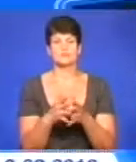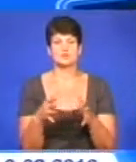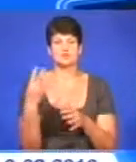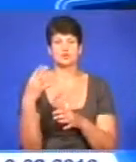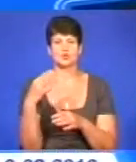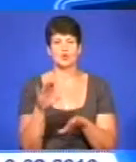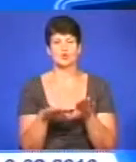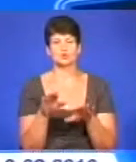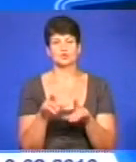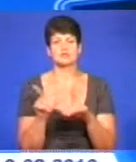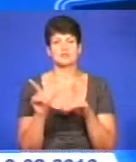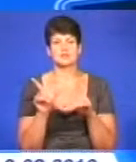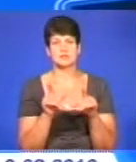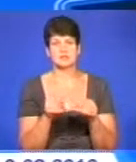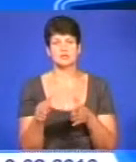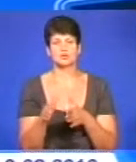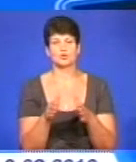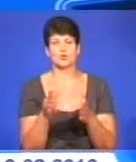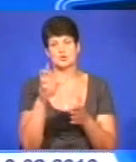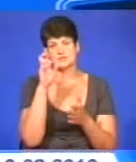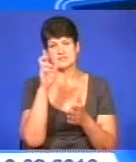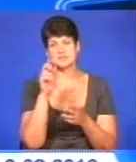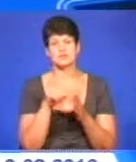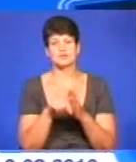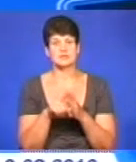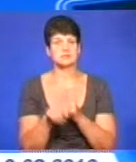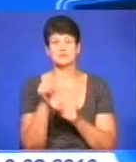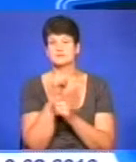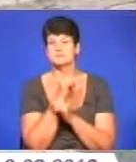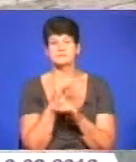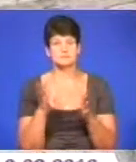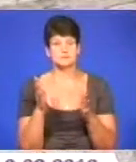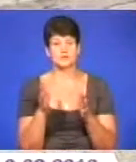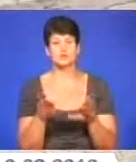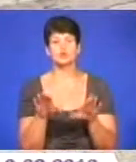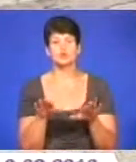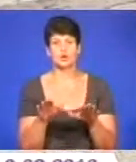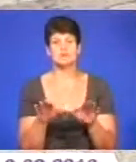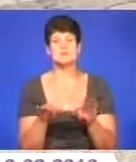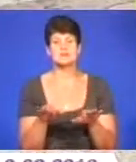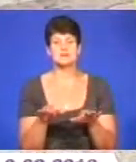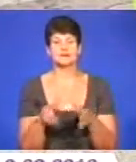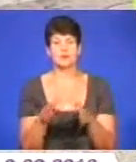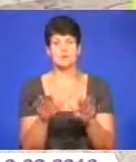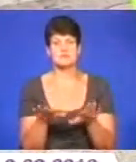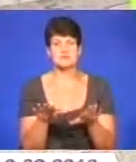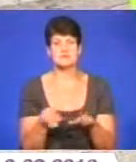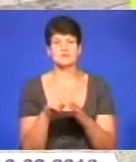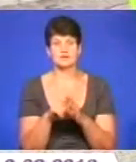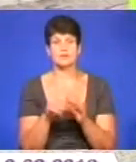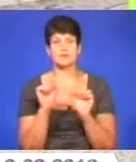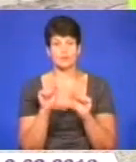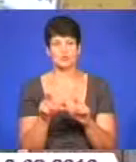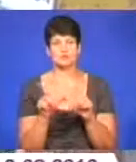тонн, рухатися дорогою державного значення така вантажівка не може. Дорогами місцевого значення заборонено рух, якщо